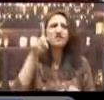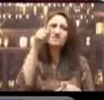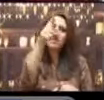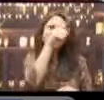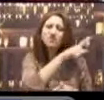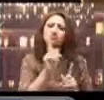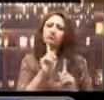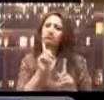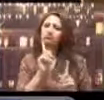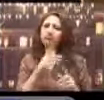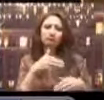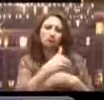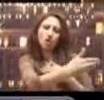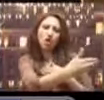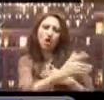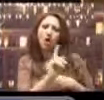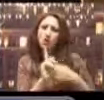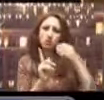تعنت